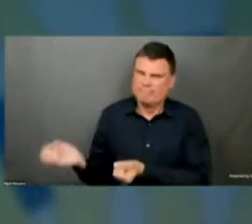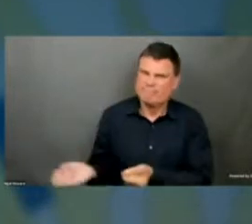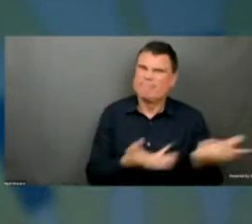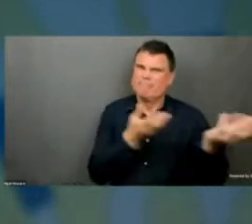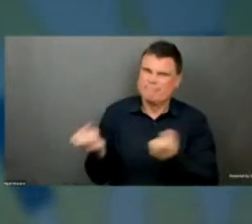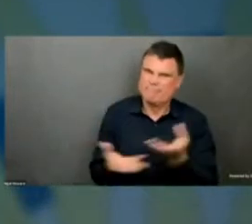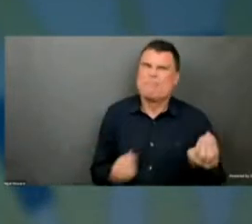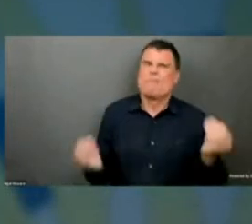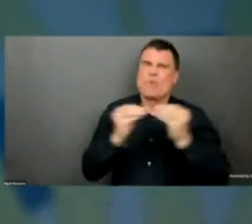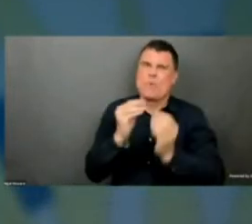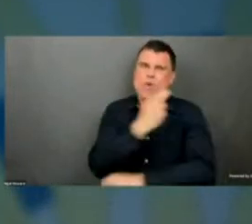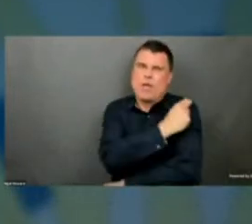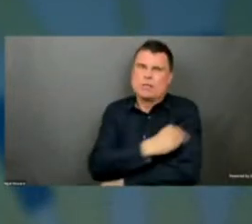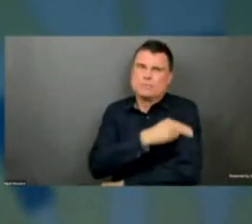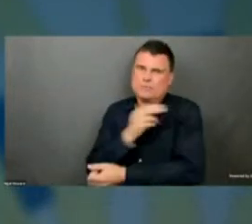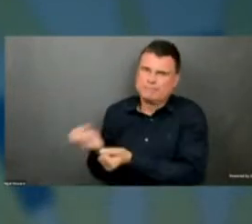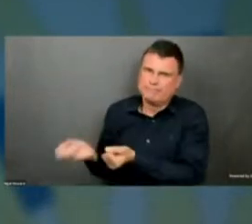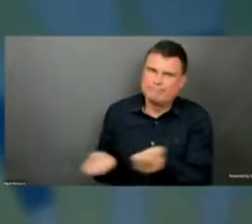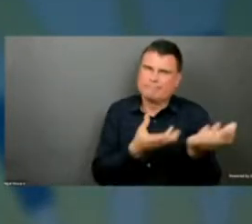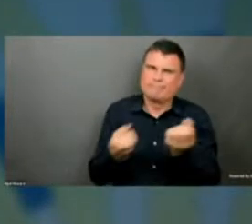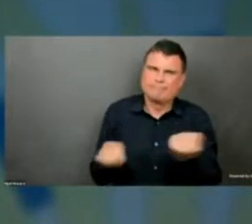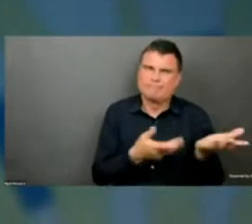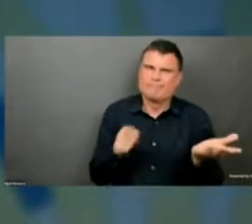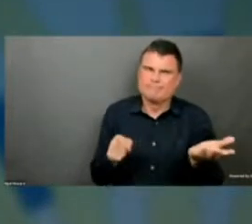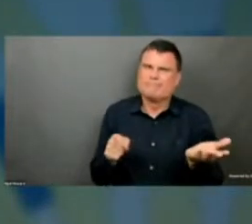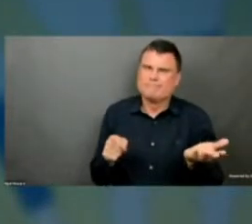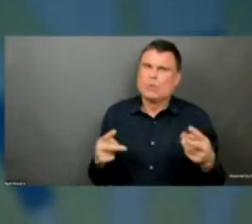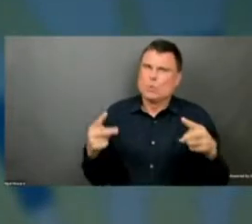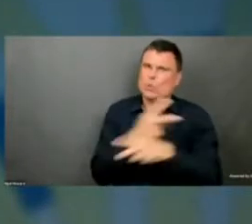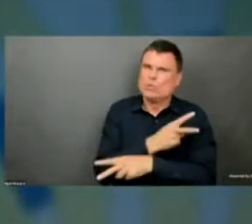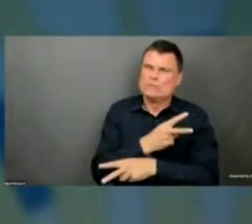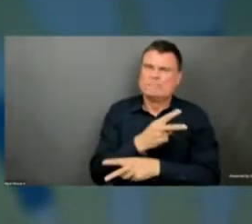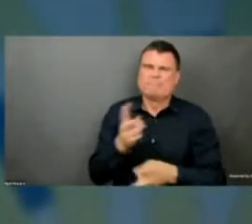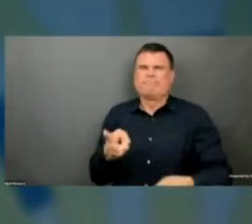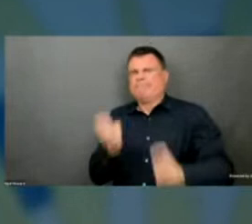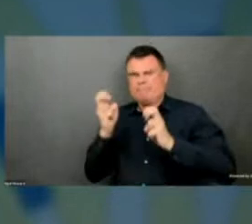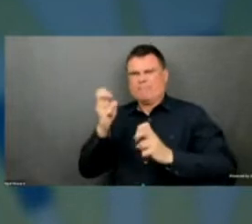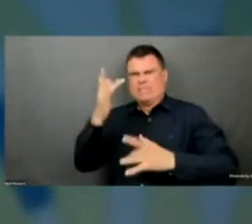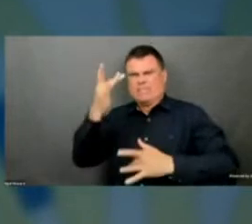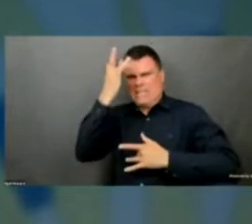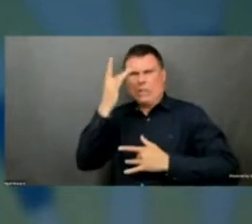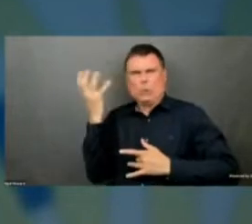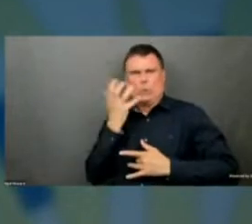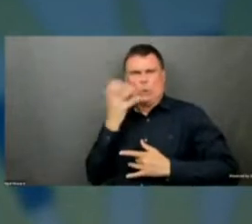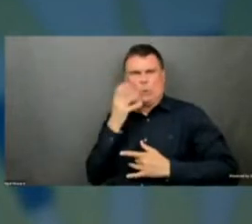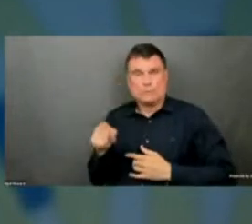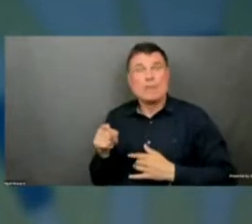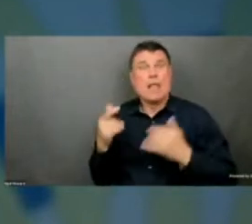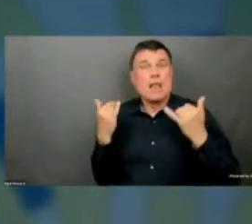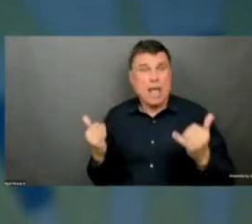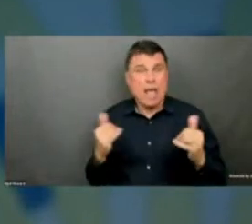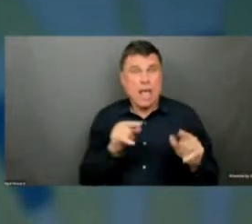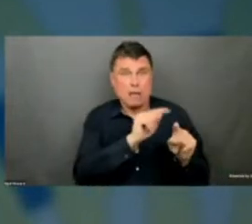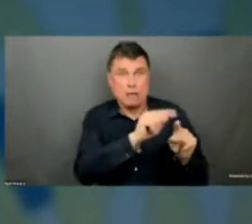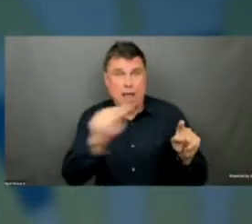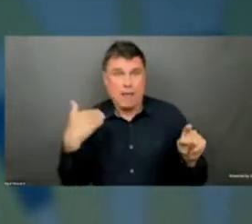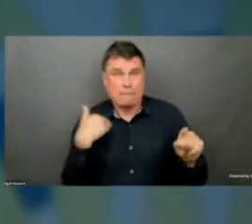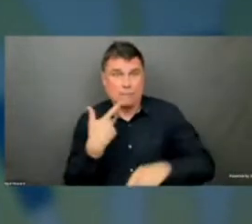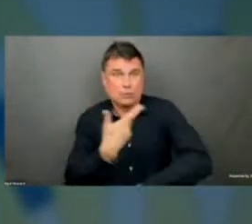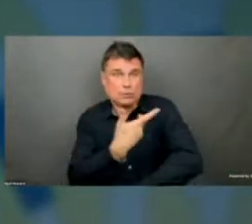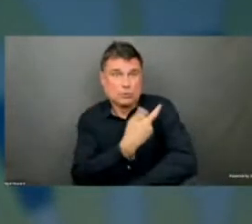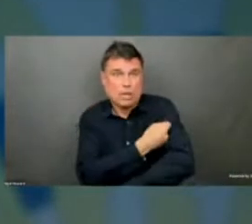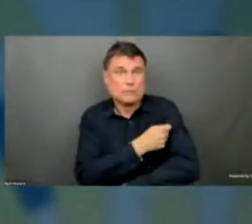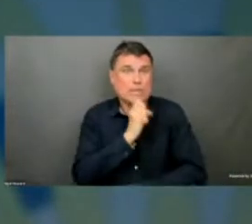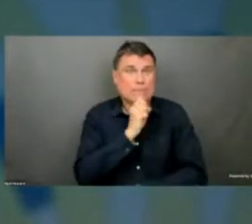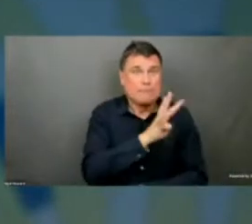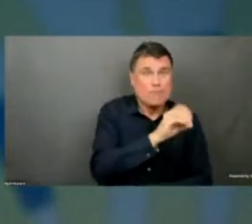more 疫 severe 苗接种的 infections. 情 Now 况 that immunizations have 下 increased 面 in 是 that 上 age 升的 group, 是表示 we're starting to see 接 that 种的 level off 比 as 率 well. 那么